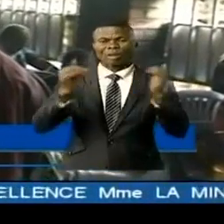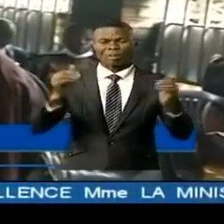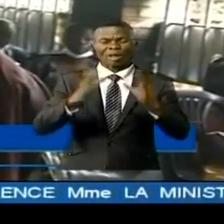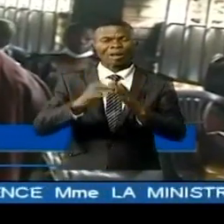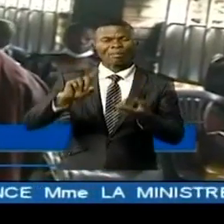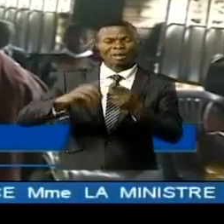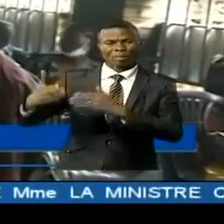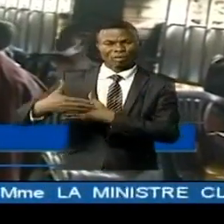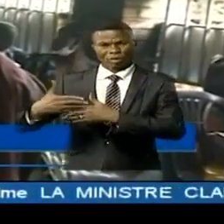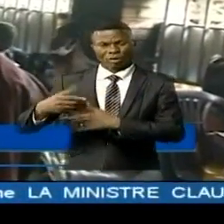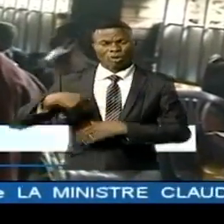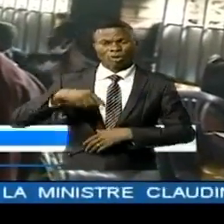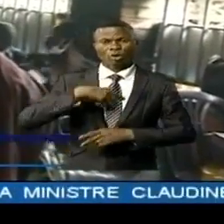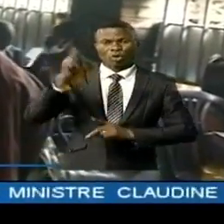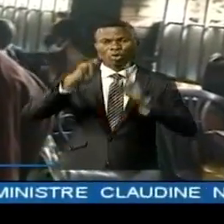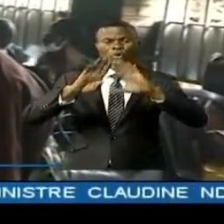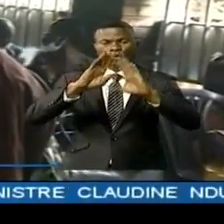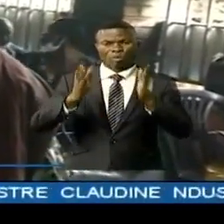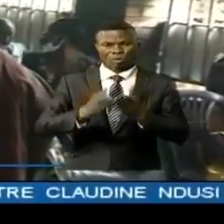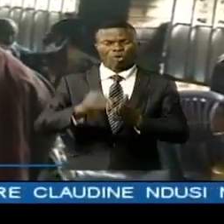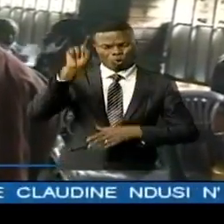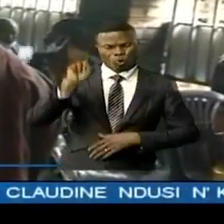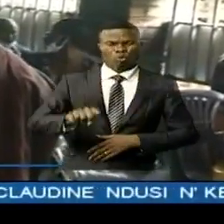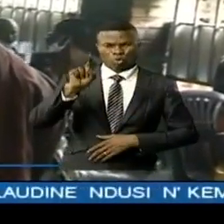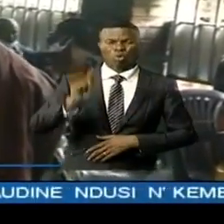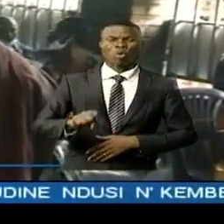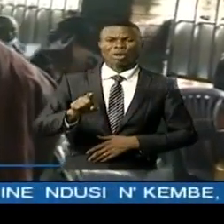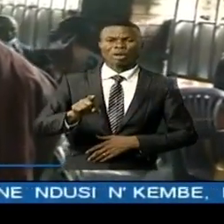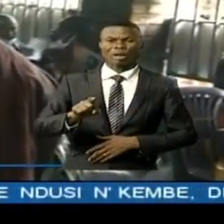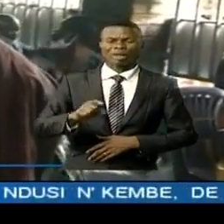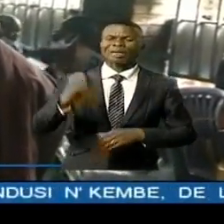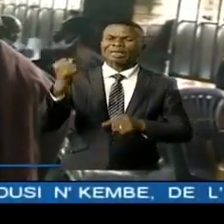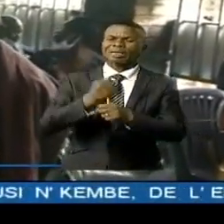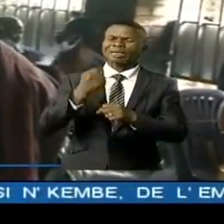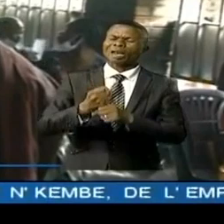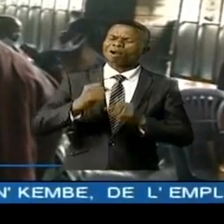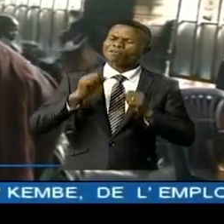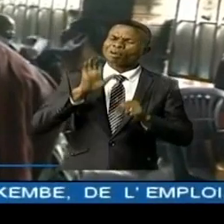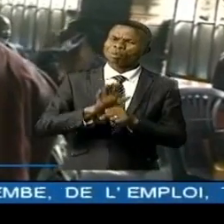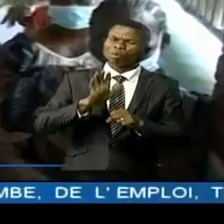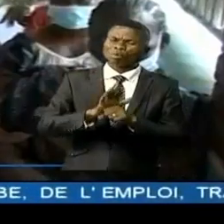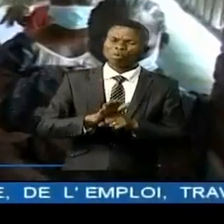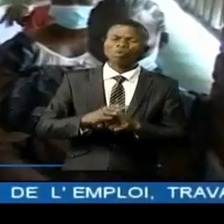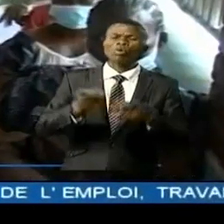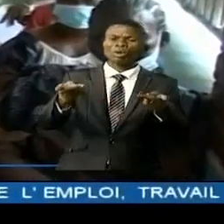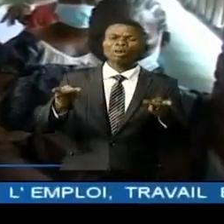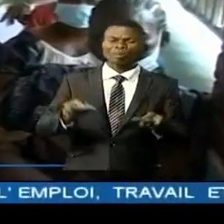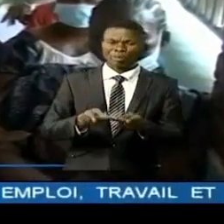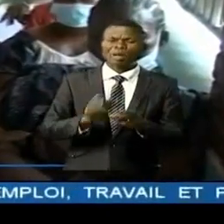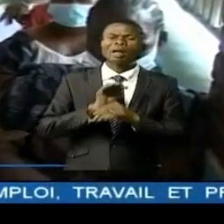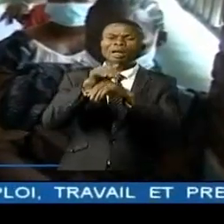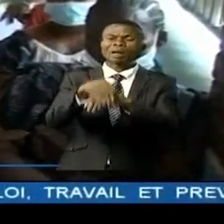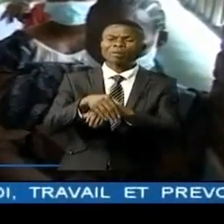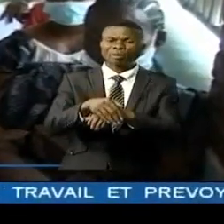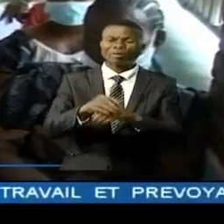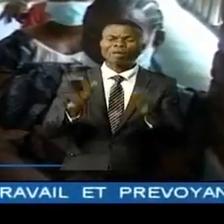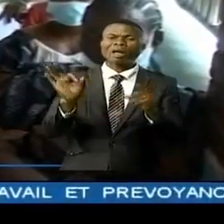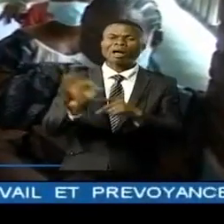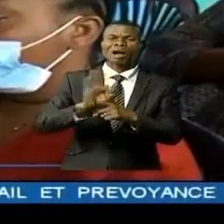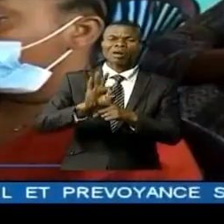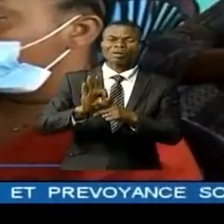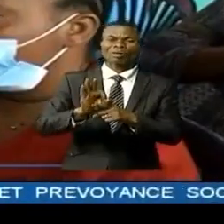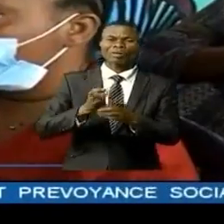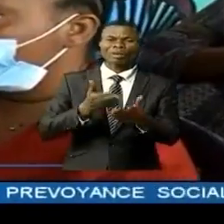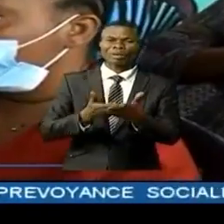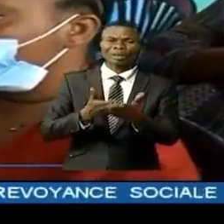nous la population nous avons l'obligation de travailler durement sur terrain les participants à ces assises honte